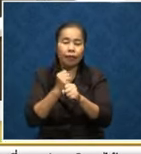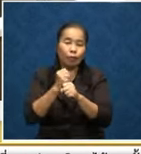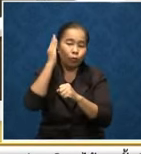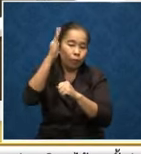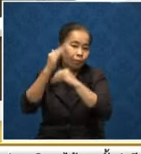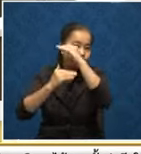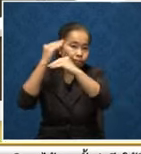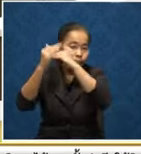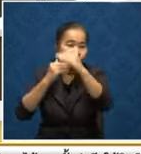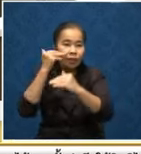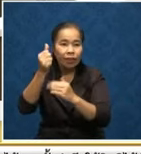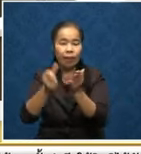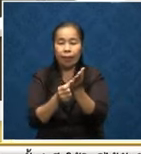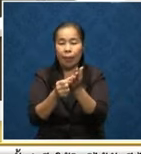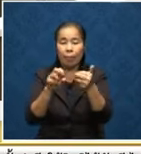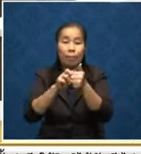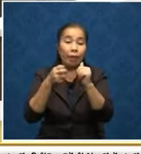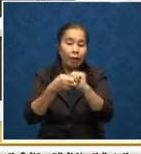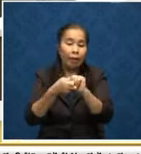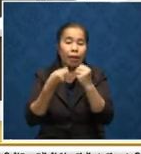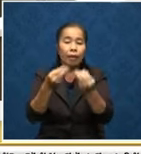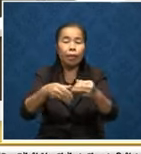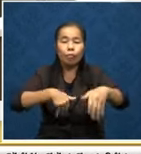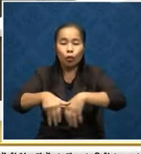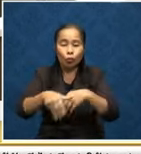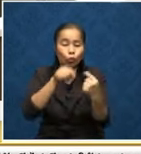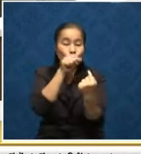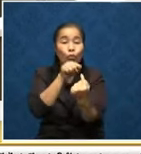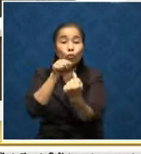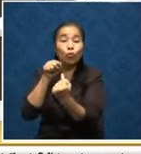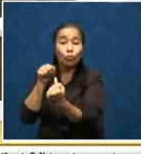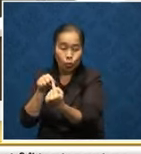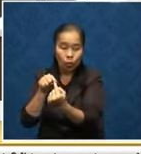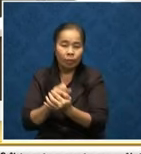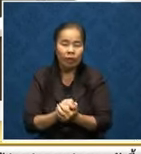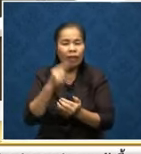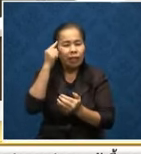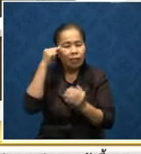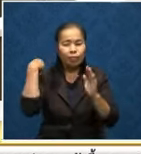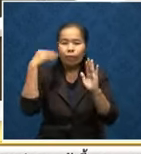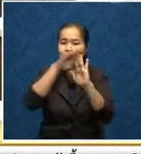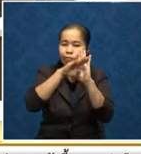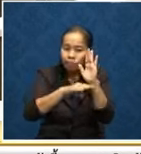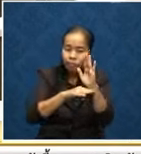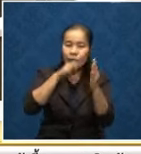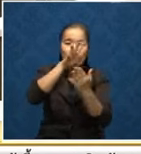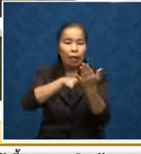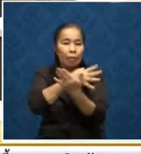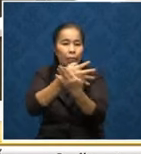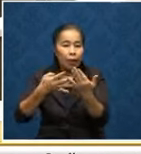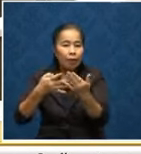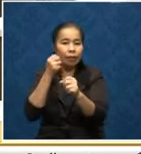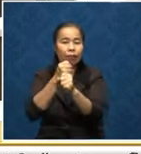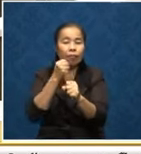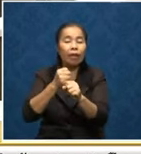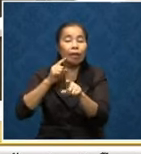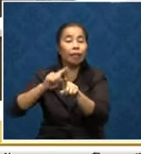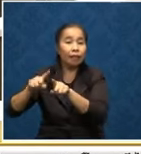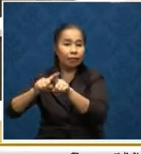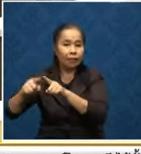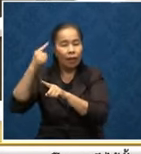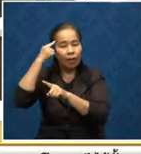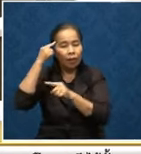ายในการแก้ปัญหาและคิดว่ากลไกต่างๆที่เคยวางไว้เพื่ จะรัก